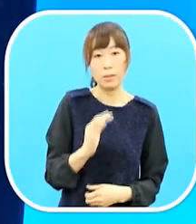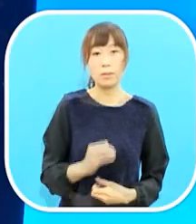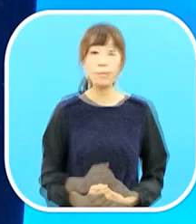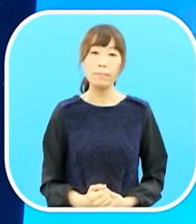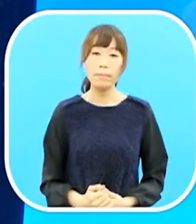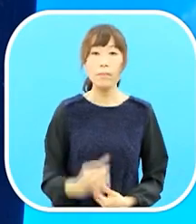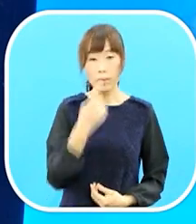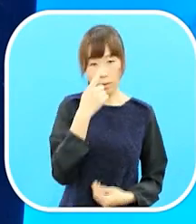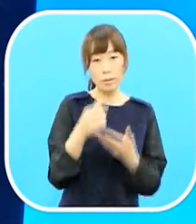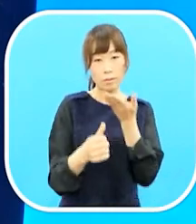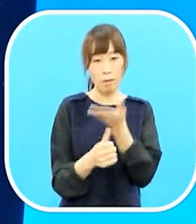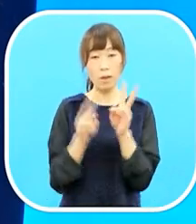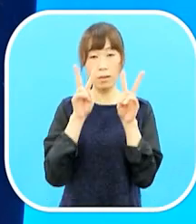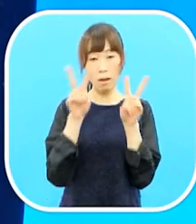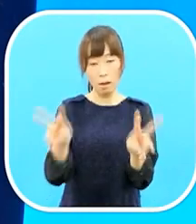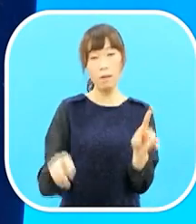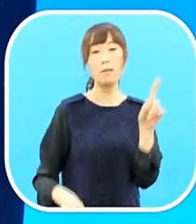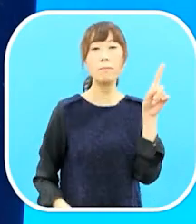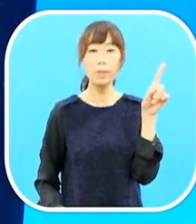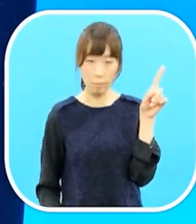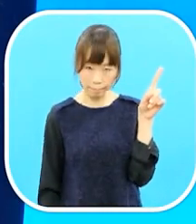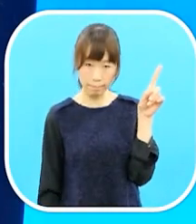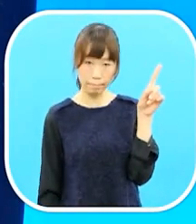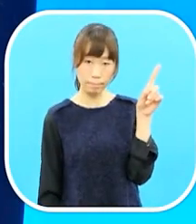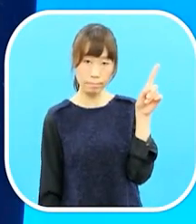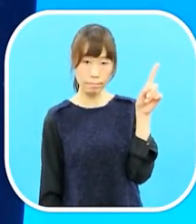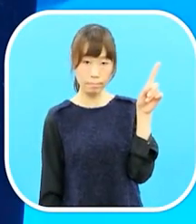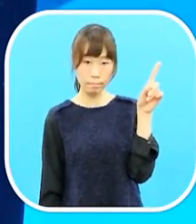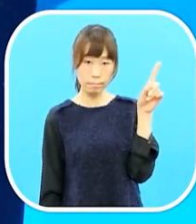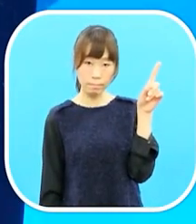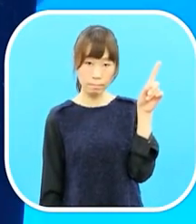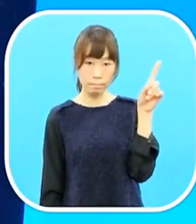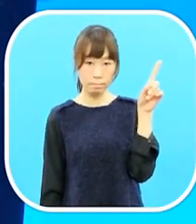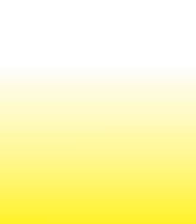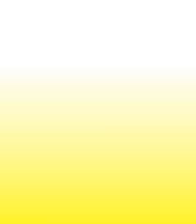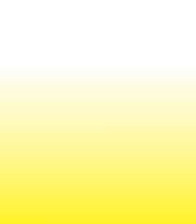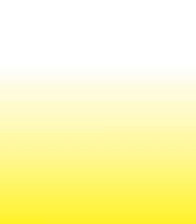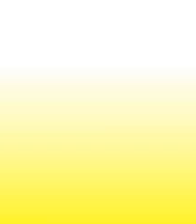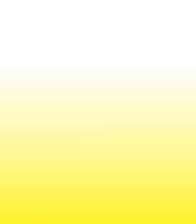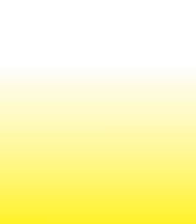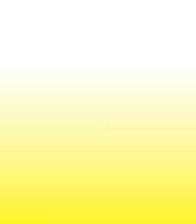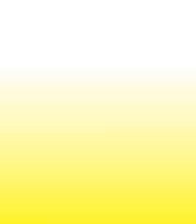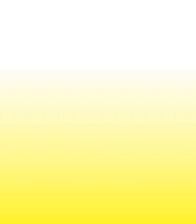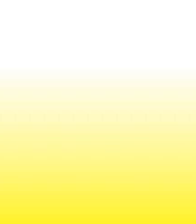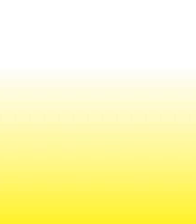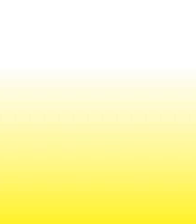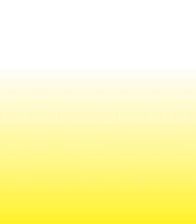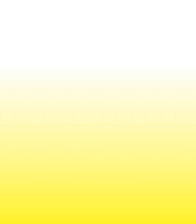私の秋田ビジョン、秋田の魚たちを世界に伝える。秋田の夜